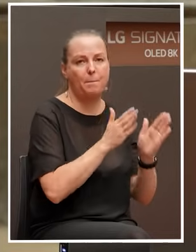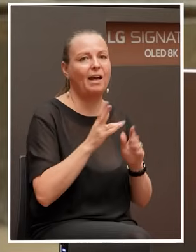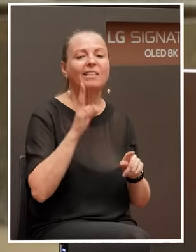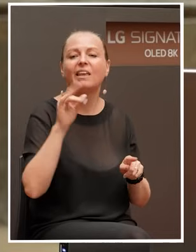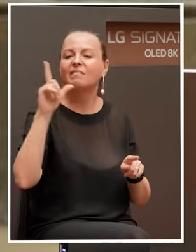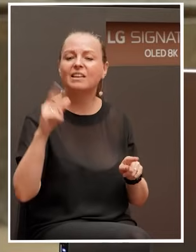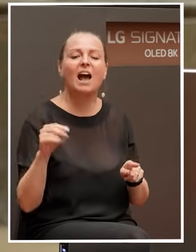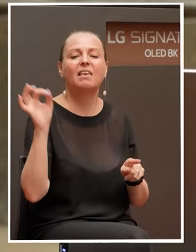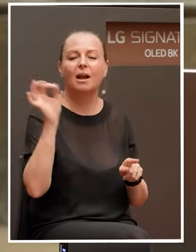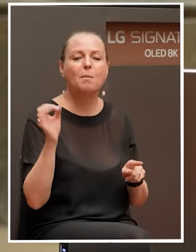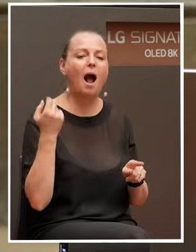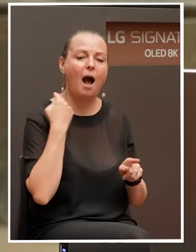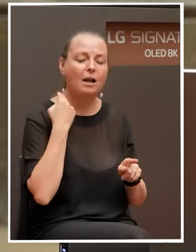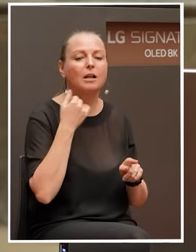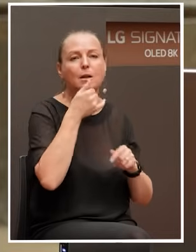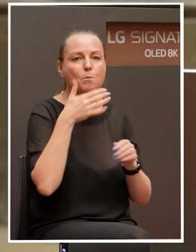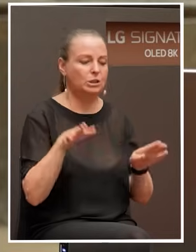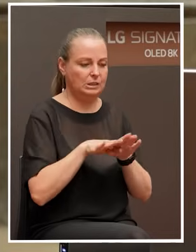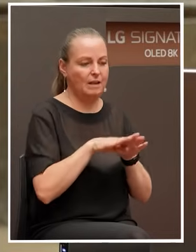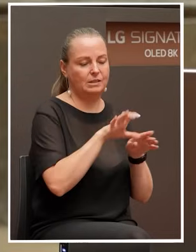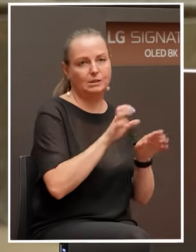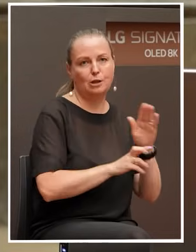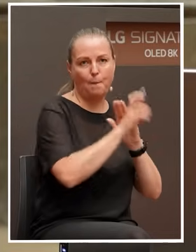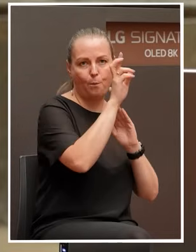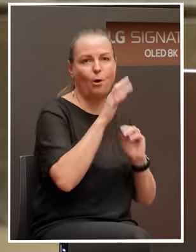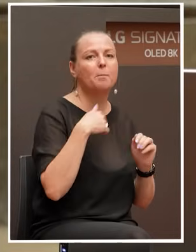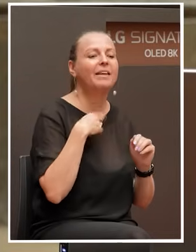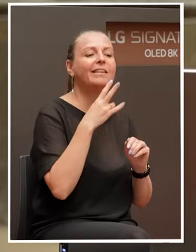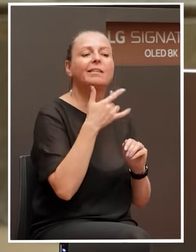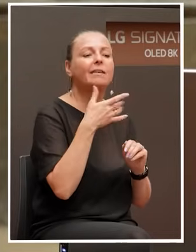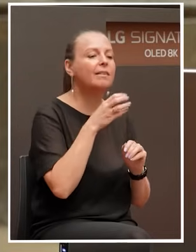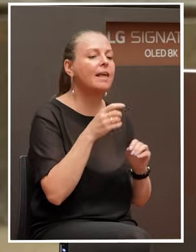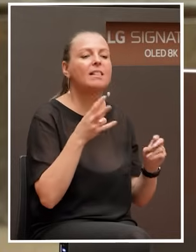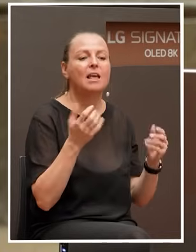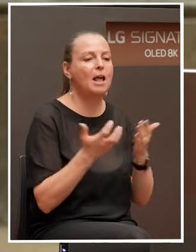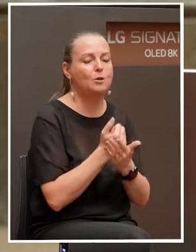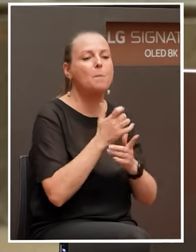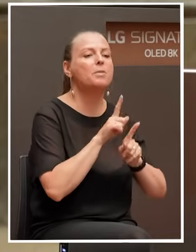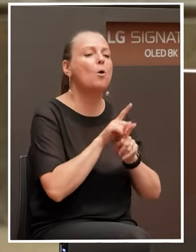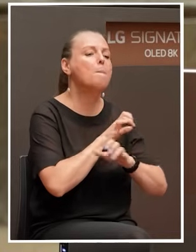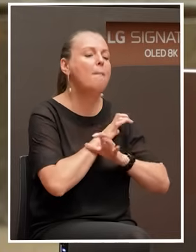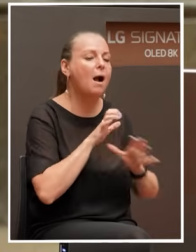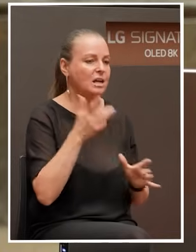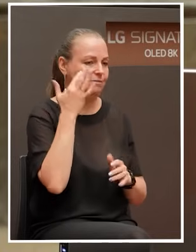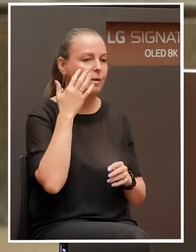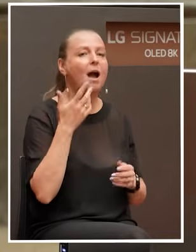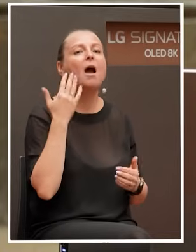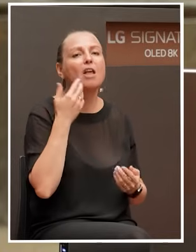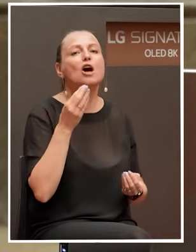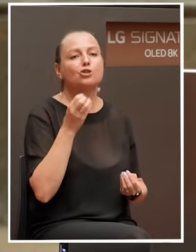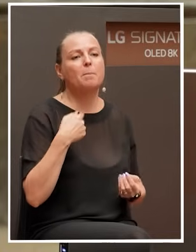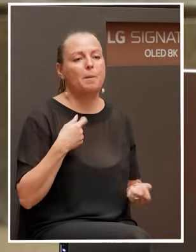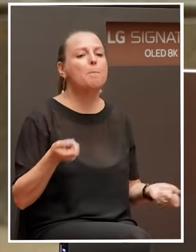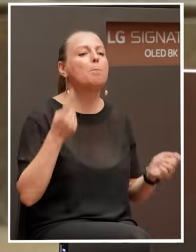Испании, Германии, Англии не может сравниться с Шартовским собором. Нигде мы не найдем такого богатства мыслей. Когда же мы, наконец, поймем, что в области